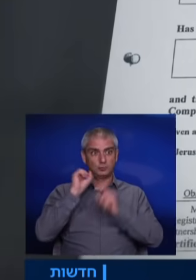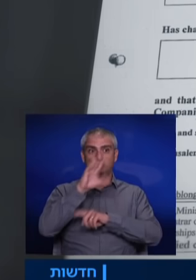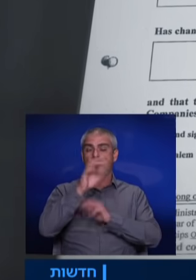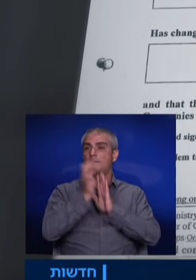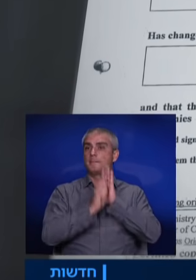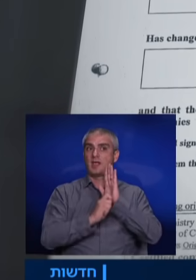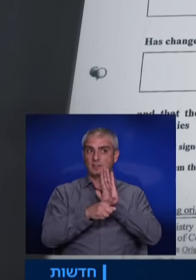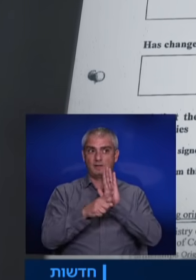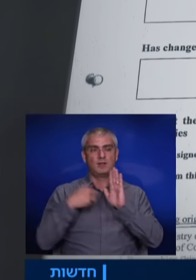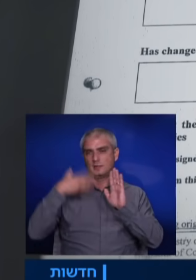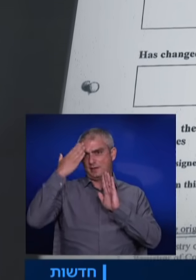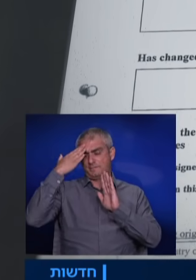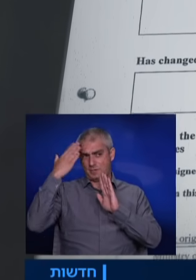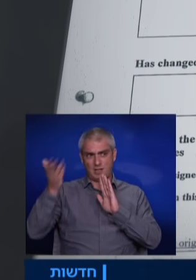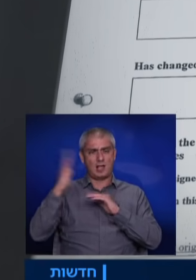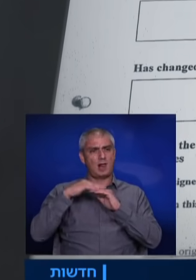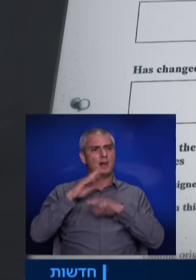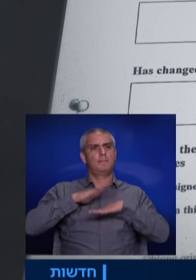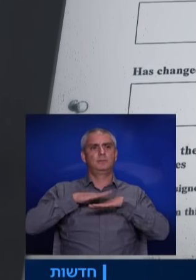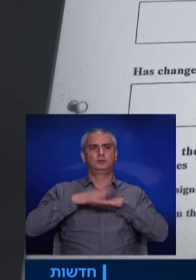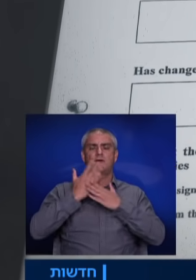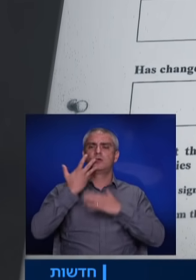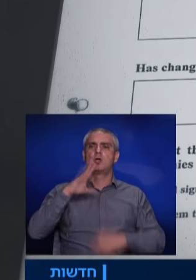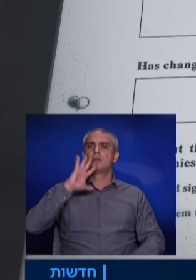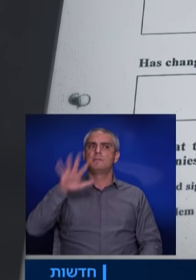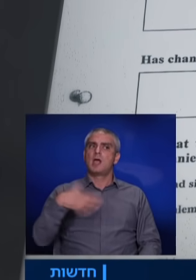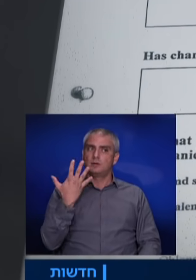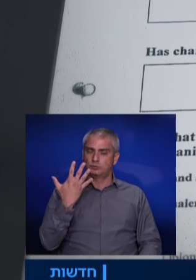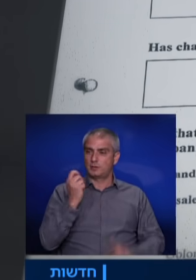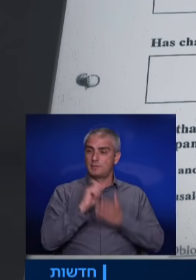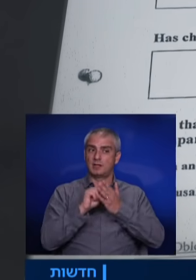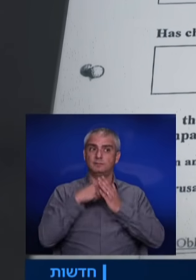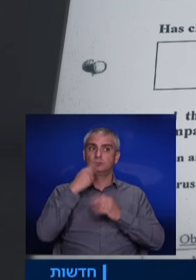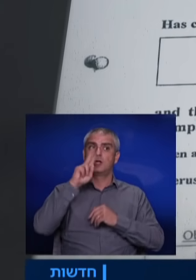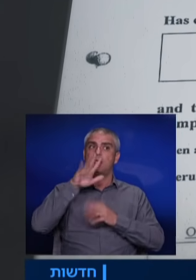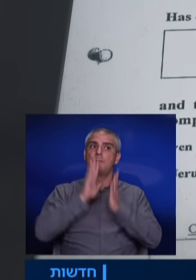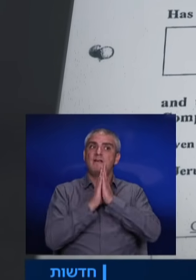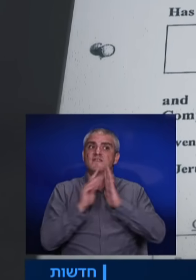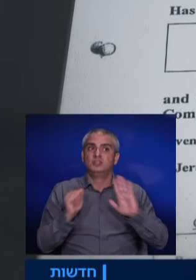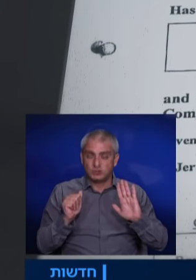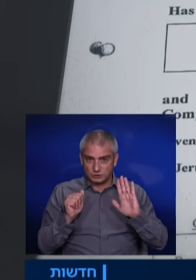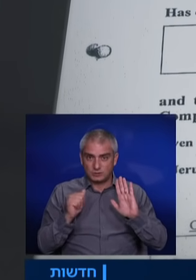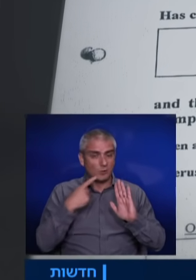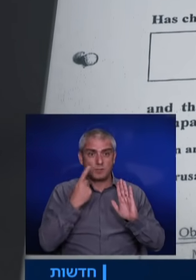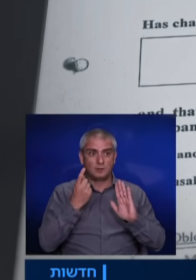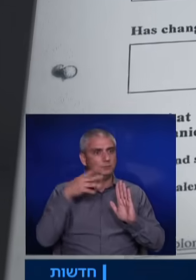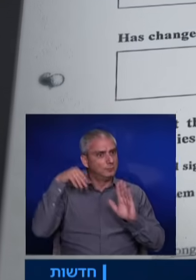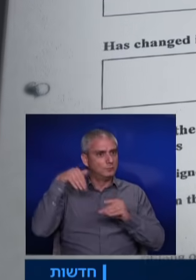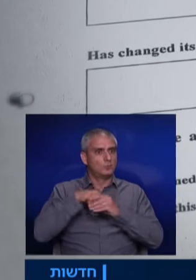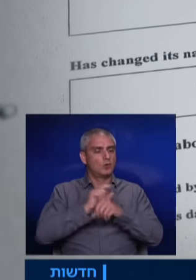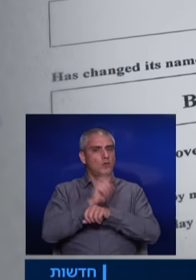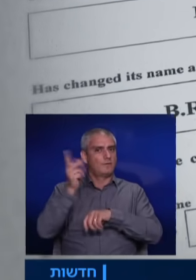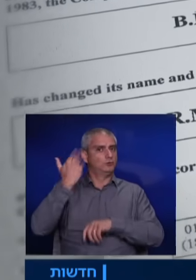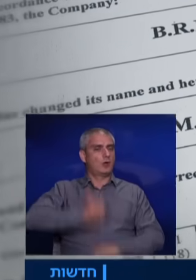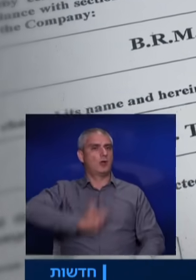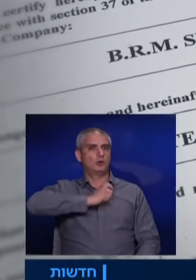מכתב. אני מכיר את ברקת על בסיס מקצועי למעלה מ-5 שנים, כתב בשנת 2016, כלומר עמוק בתוך כהונתו של